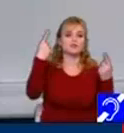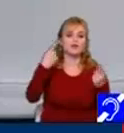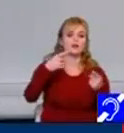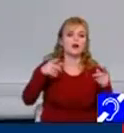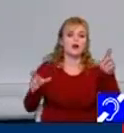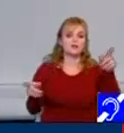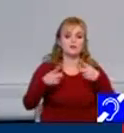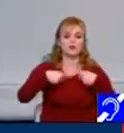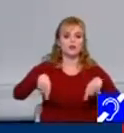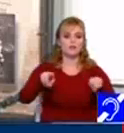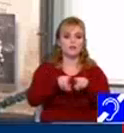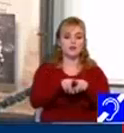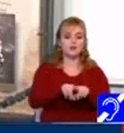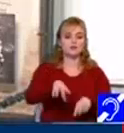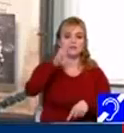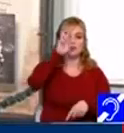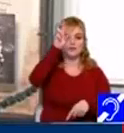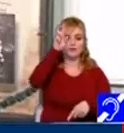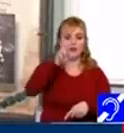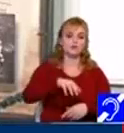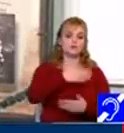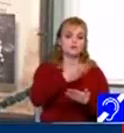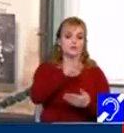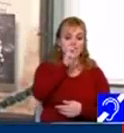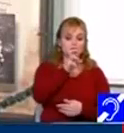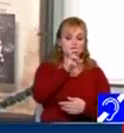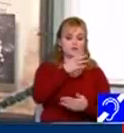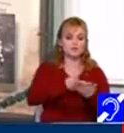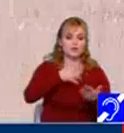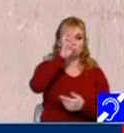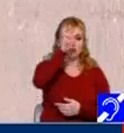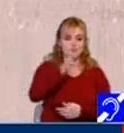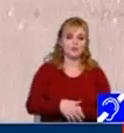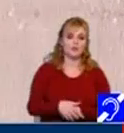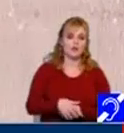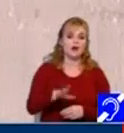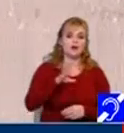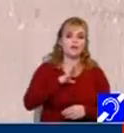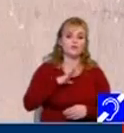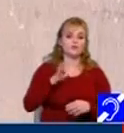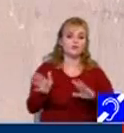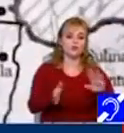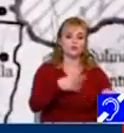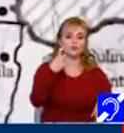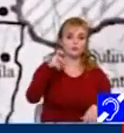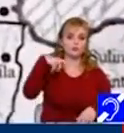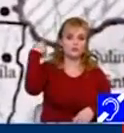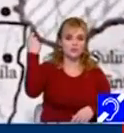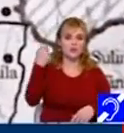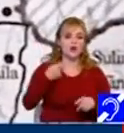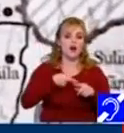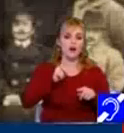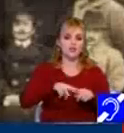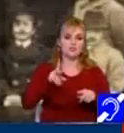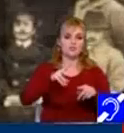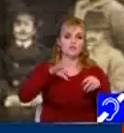TVR Moldova a reflectat pașii care au dus la convocarea primului organ legislativ din Basarabia, cel care avea să decidă unirea cu patria